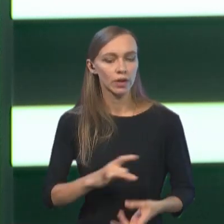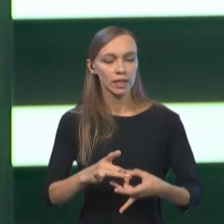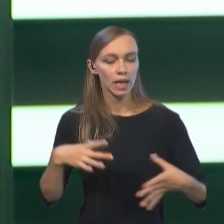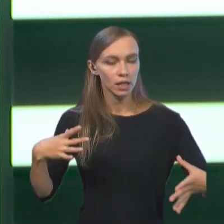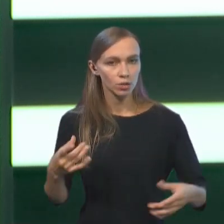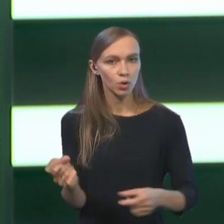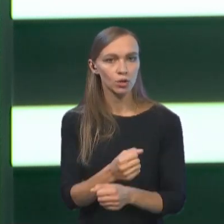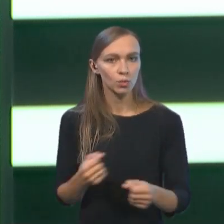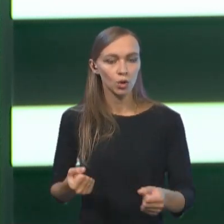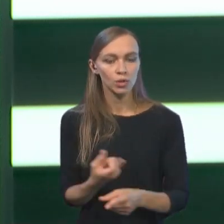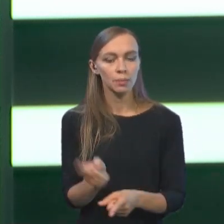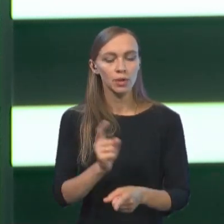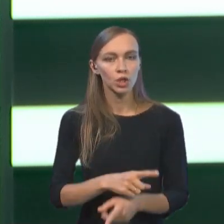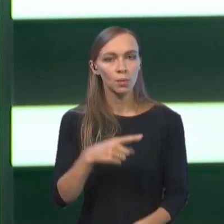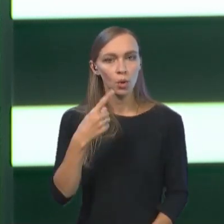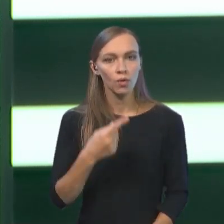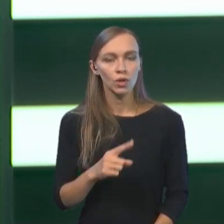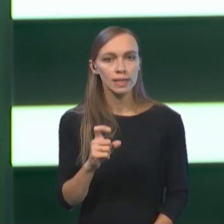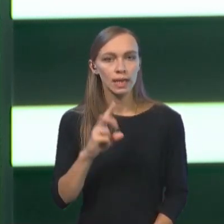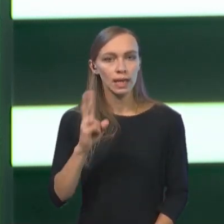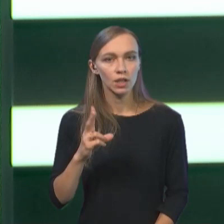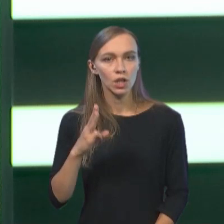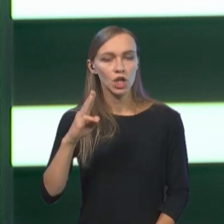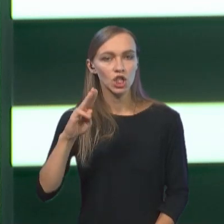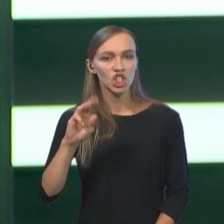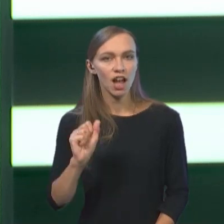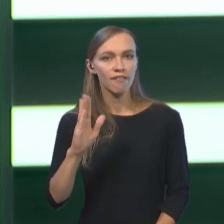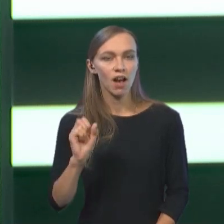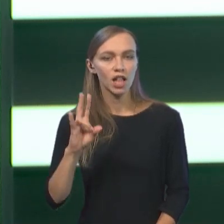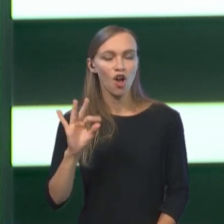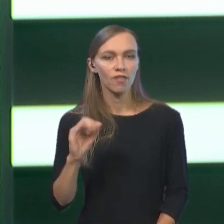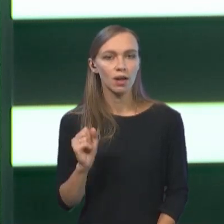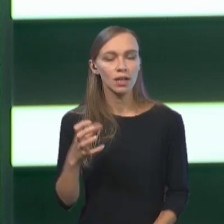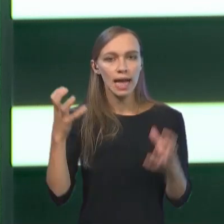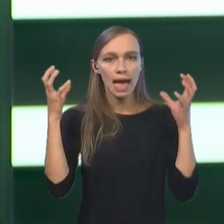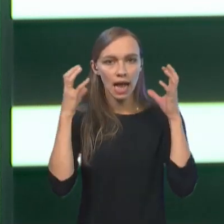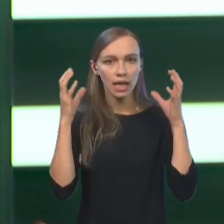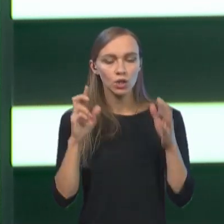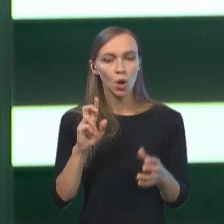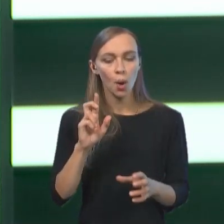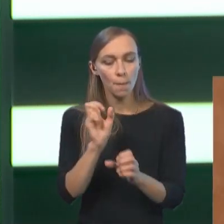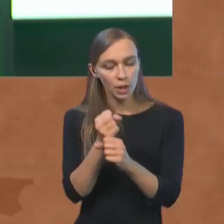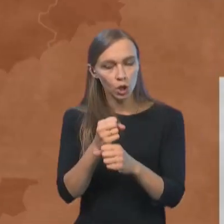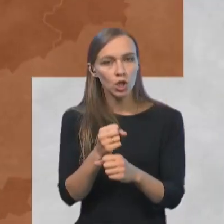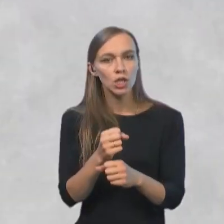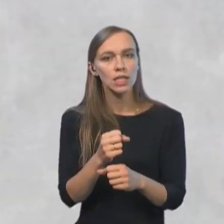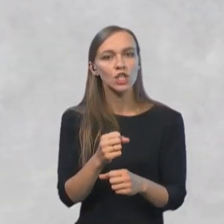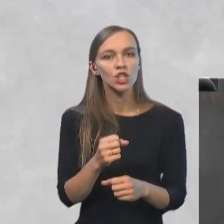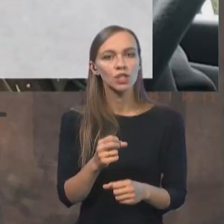це більше поговоримо з Катериною Шавановою. Вона радіобіологиня, кандидатка біологічних